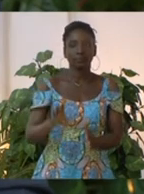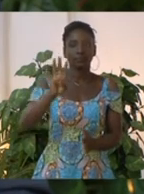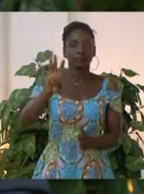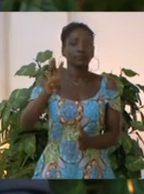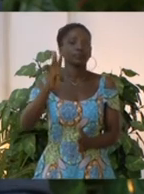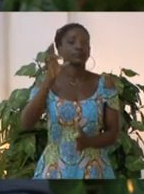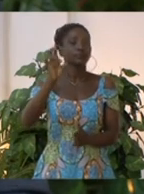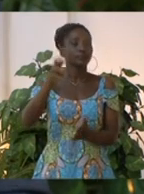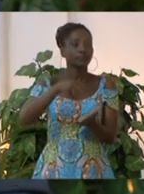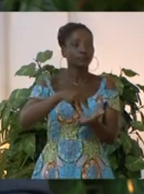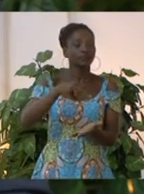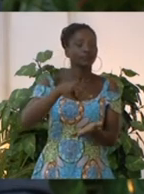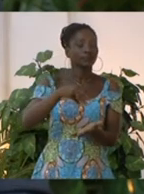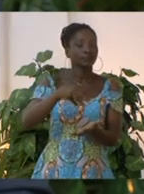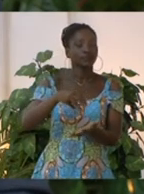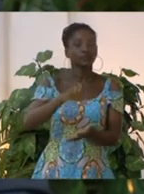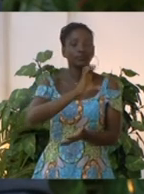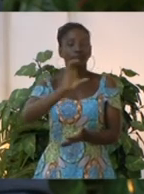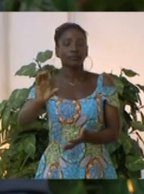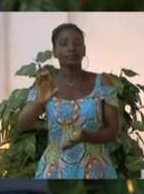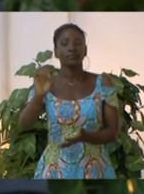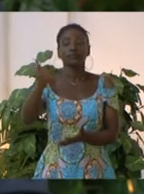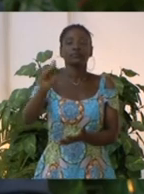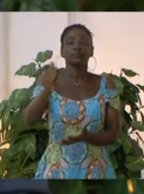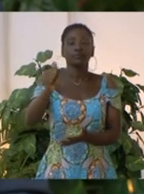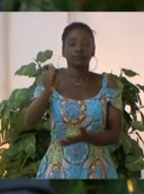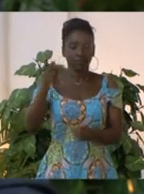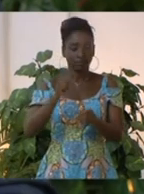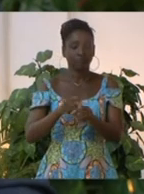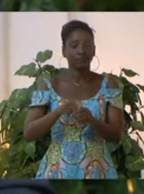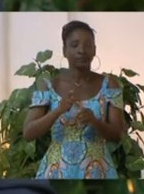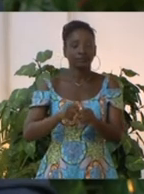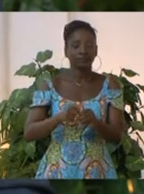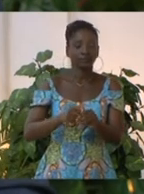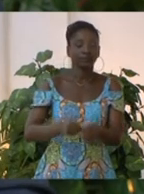48 510. Taux de participation,